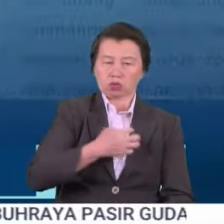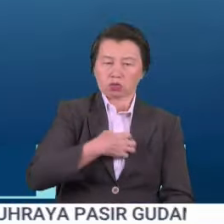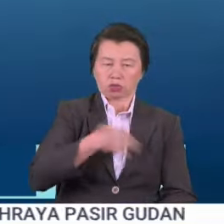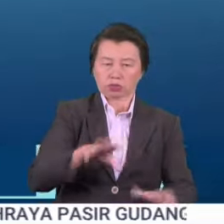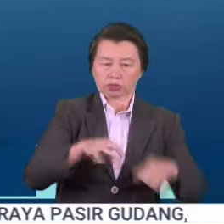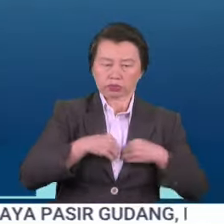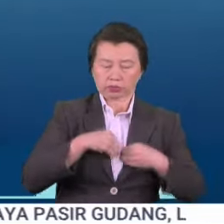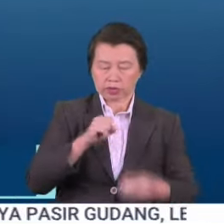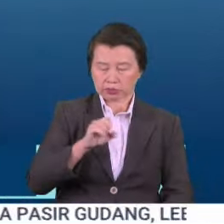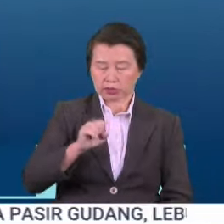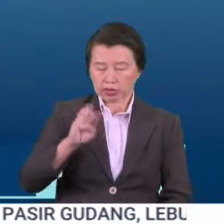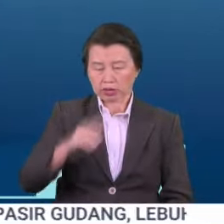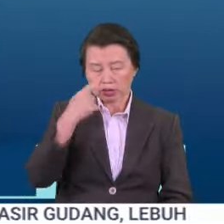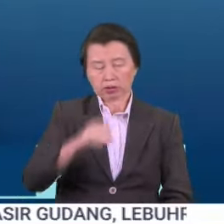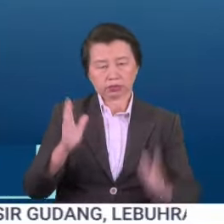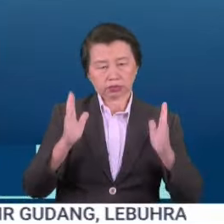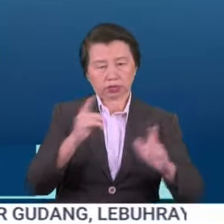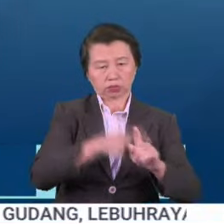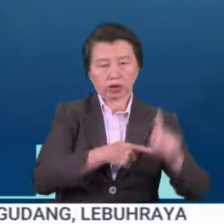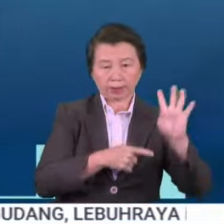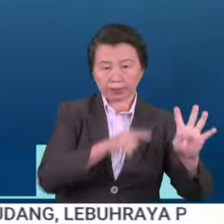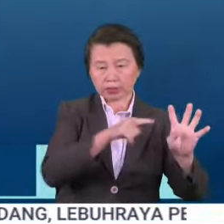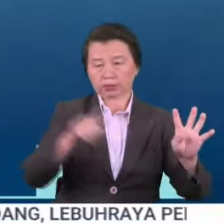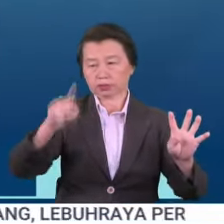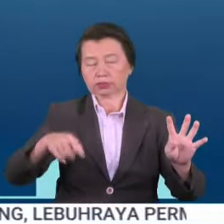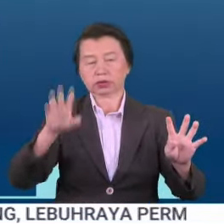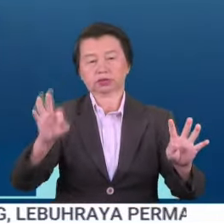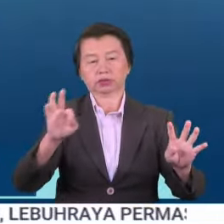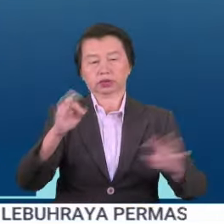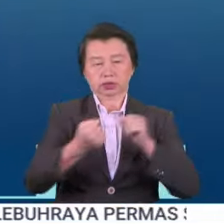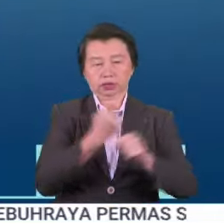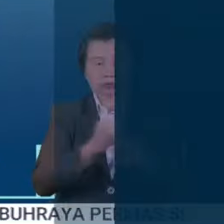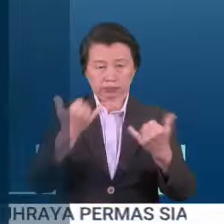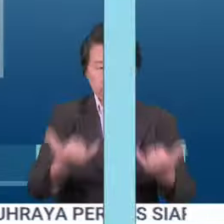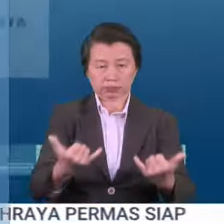diterima SSM untuk tempoh April hingga September tahun ini.